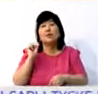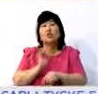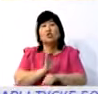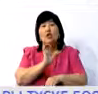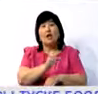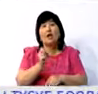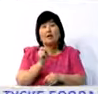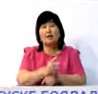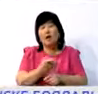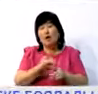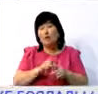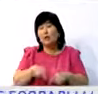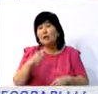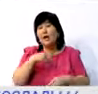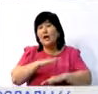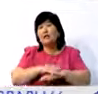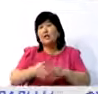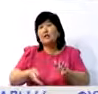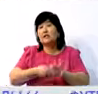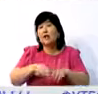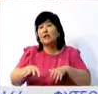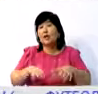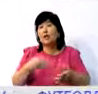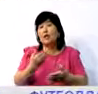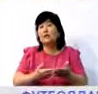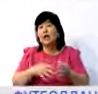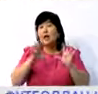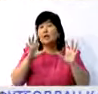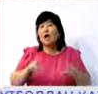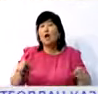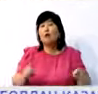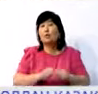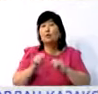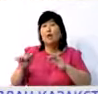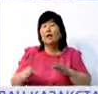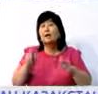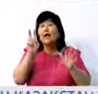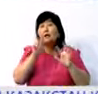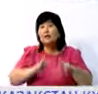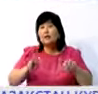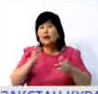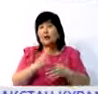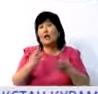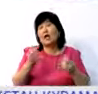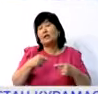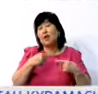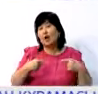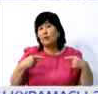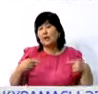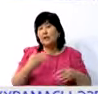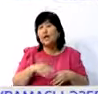Әдеп кеңесінің мүшелері аудандағы сыбайлас жемқорлық сипатындағы заңбұзушылық әрекеттерді зерделей келе, әлі де бірқатар